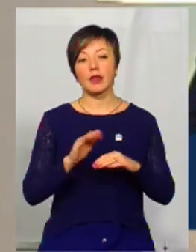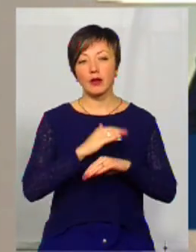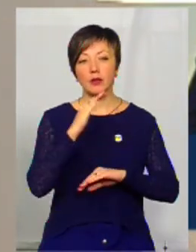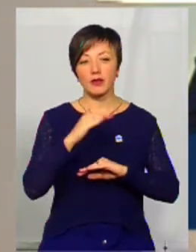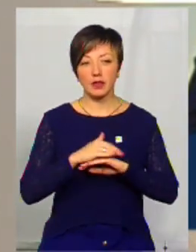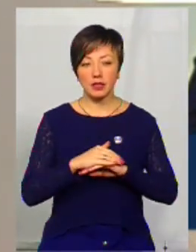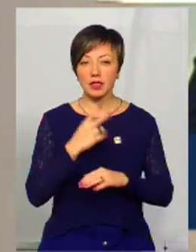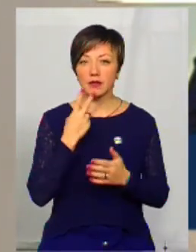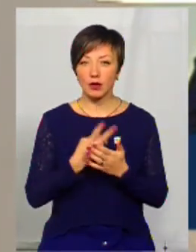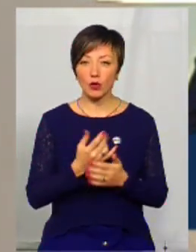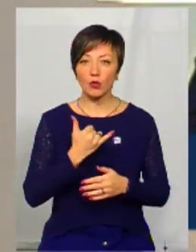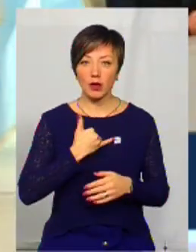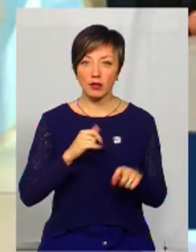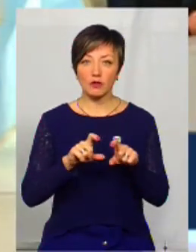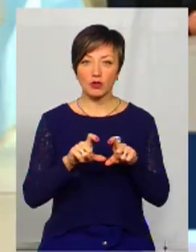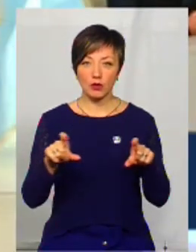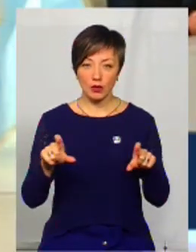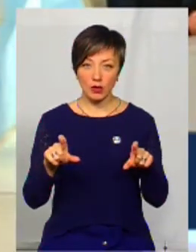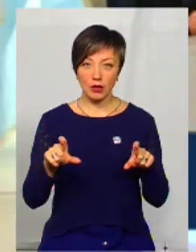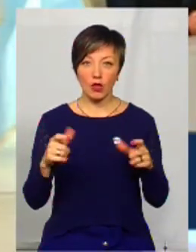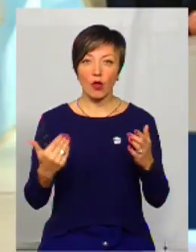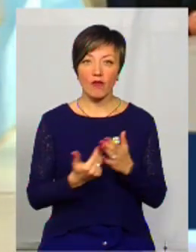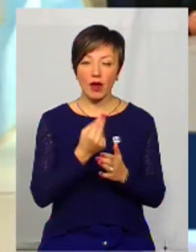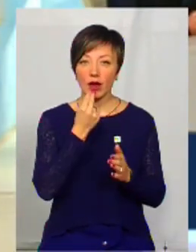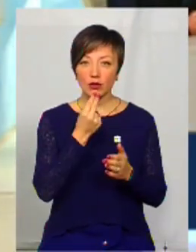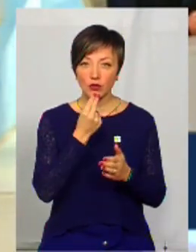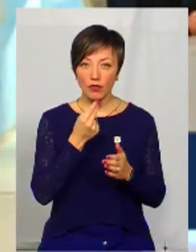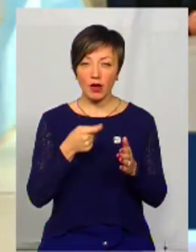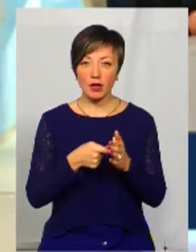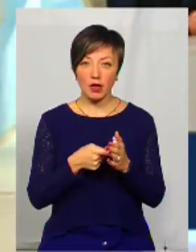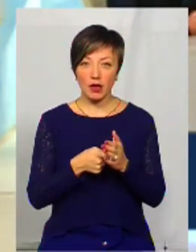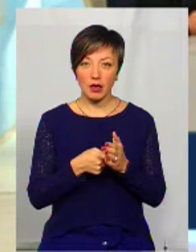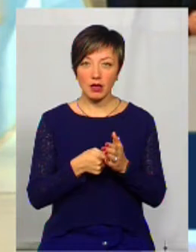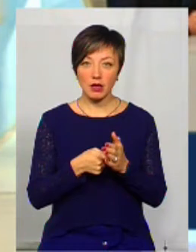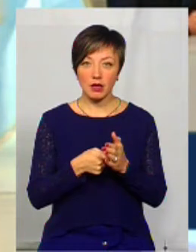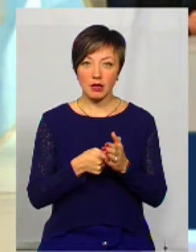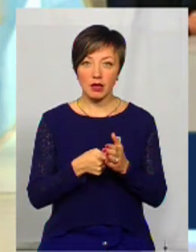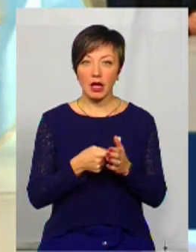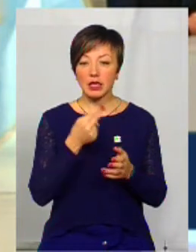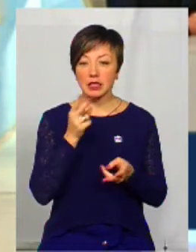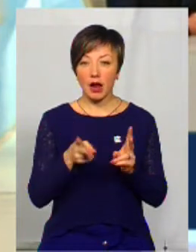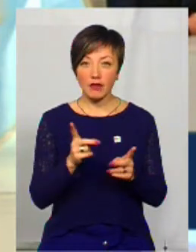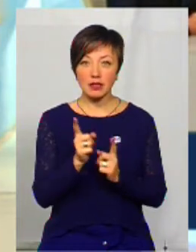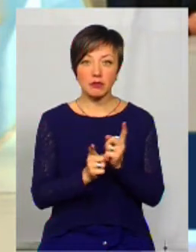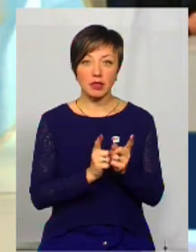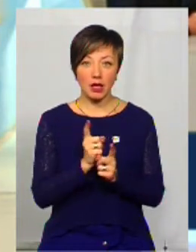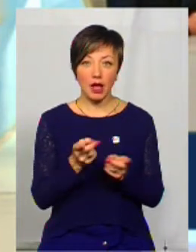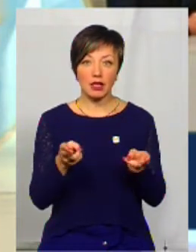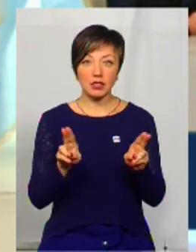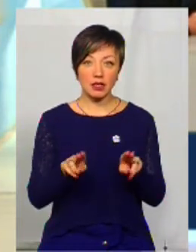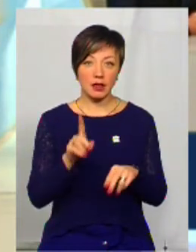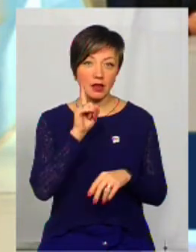Добрий вечір. Добрий вечір. У вашому школі не вас харчуваю. А говорити стані. Страви не змінилися, але